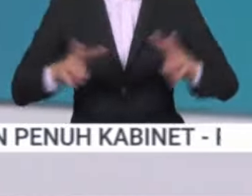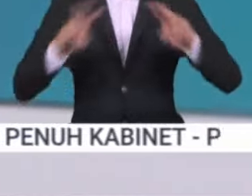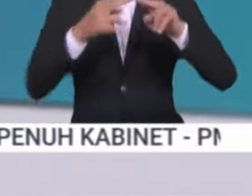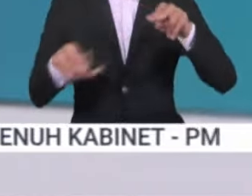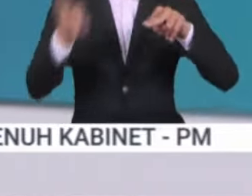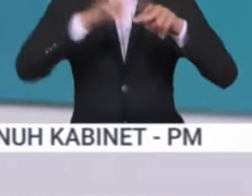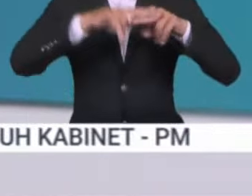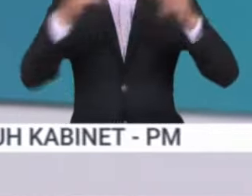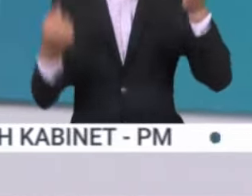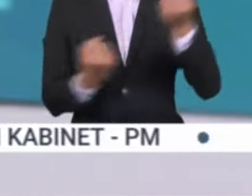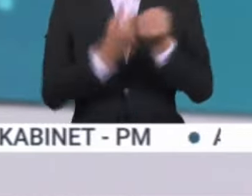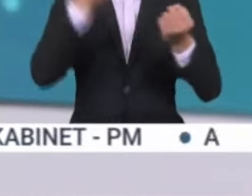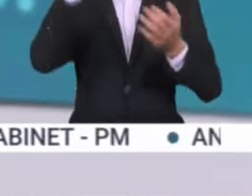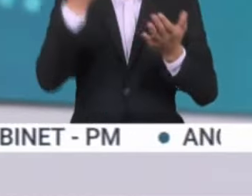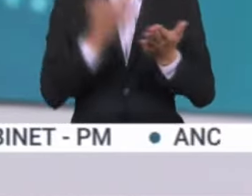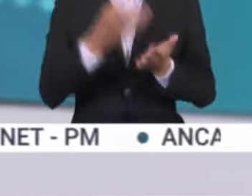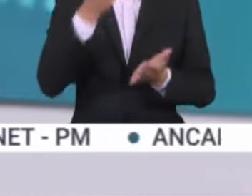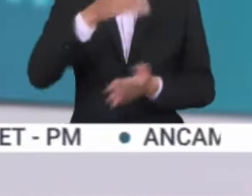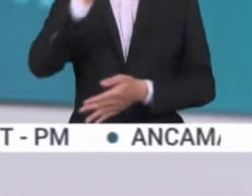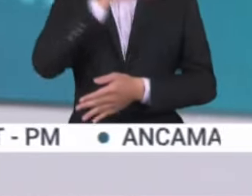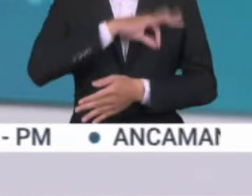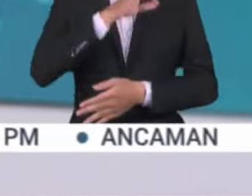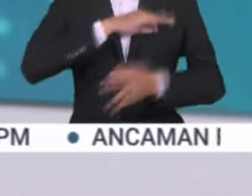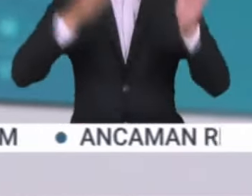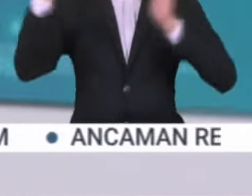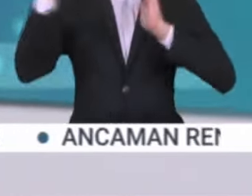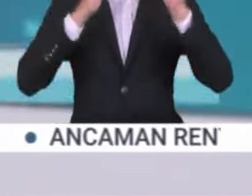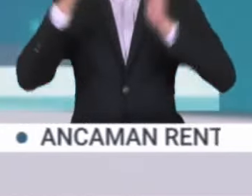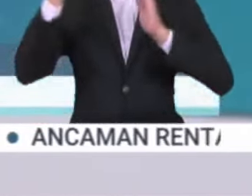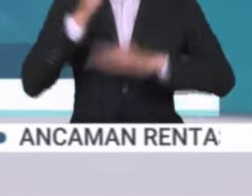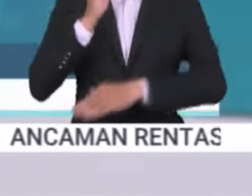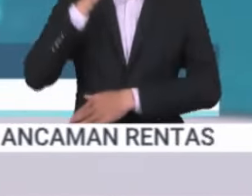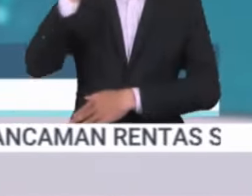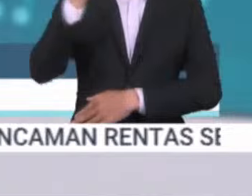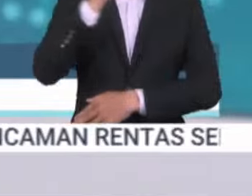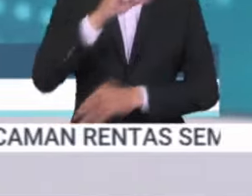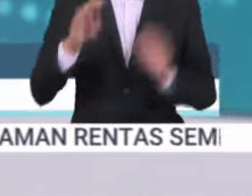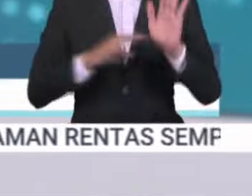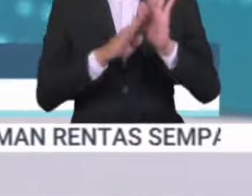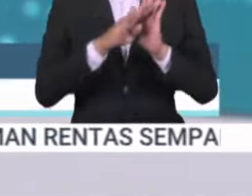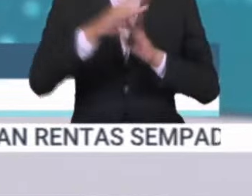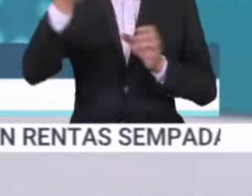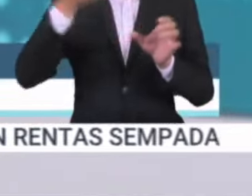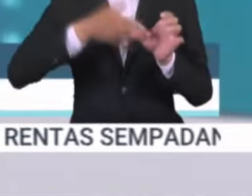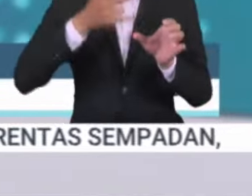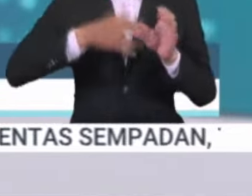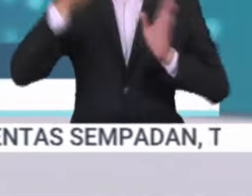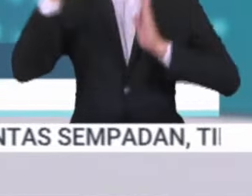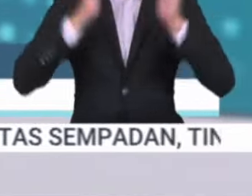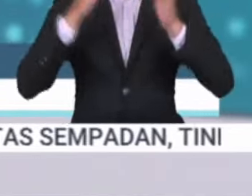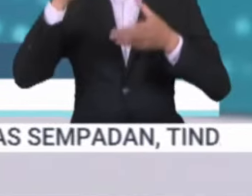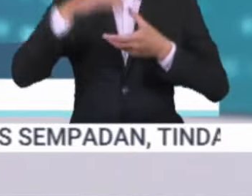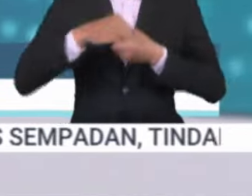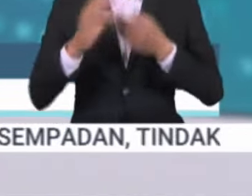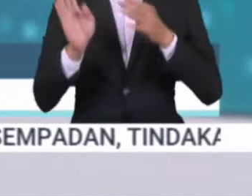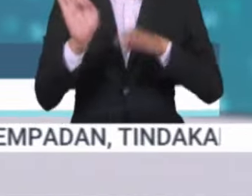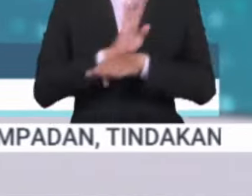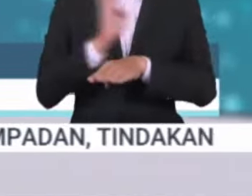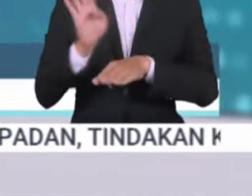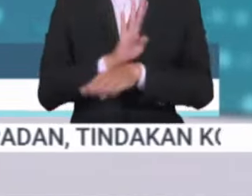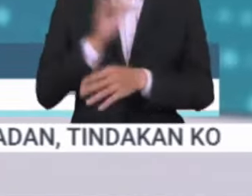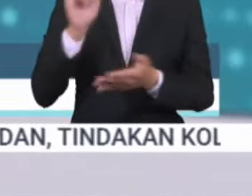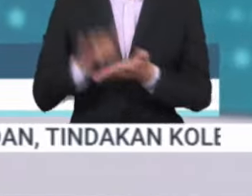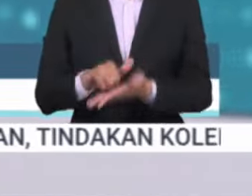berupaya memberi nilai tambah kepada ekonomi dan pendapatan negara pada masa depan selain meningkatkan penyertaan Malaysia dalam pasaran